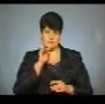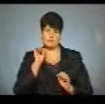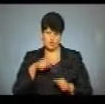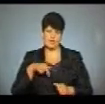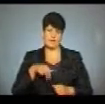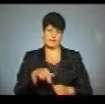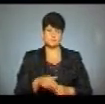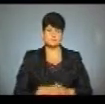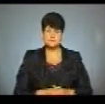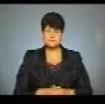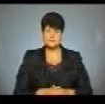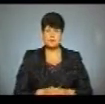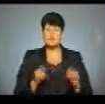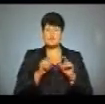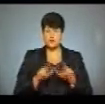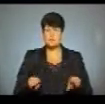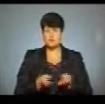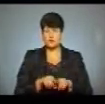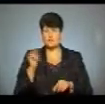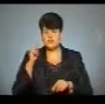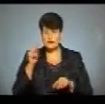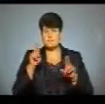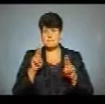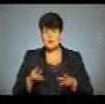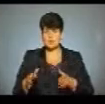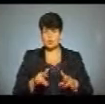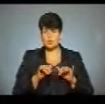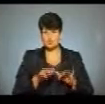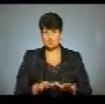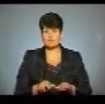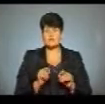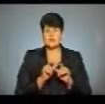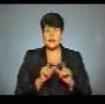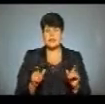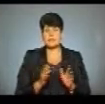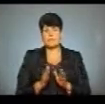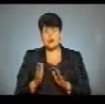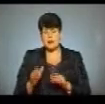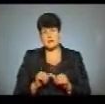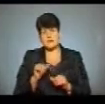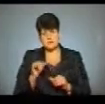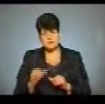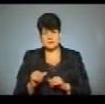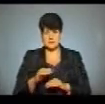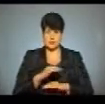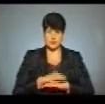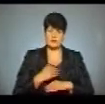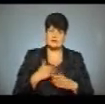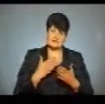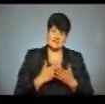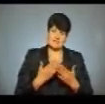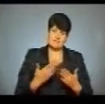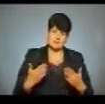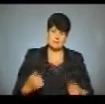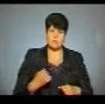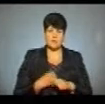можна йти. В школі ми також вивчаємо правила дорожнього руху, в шкільній програмі і позаурочний час. У нас є і вистави, ми